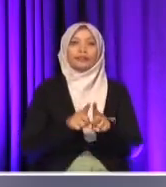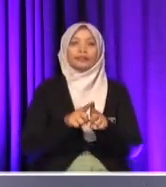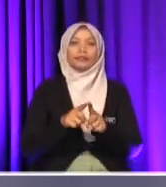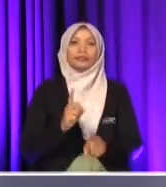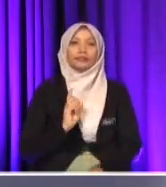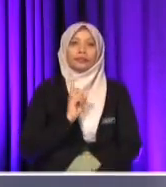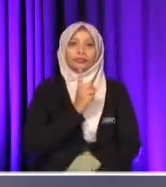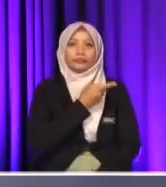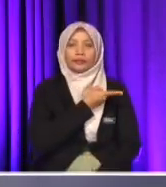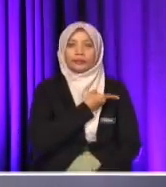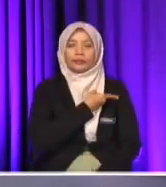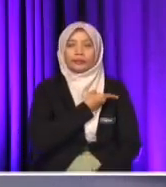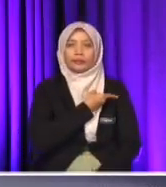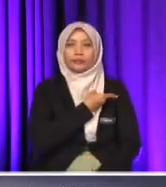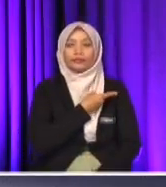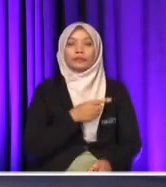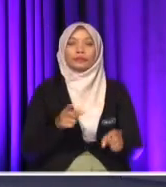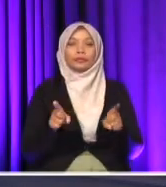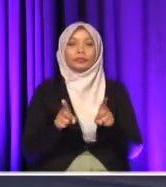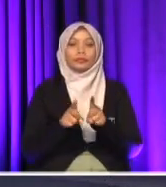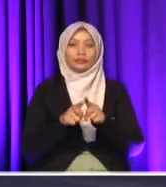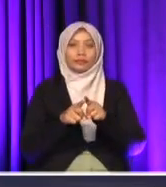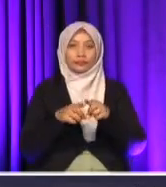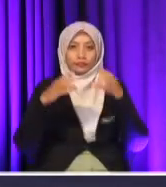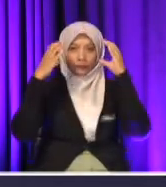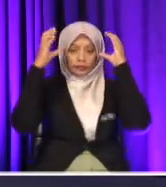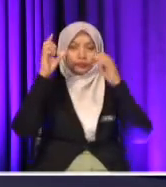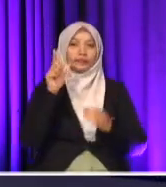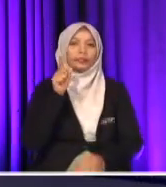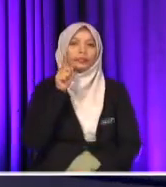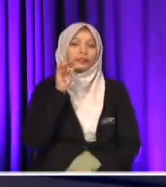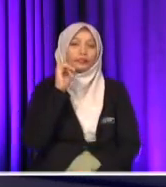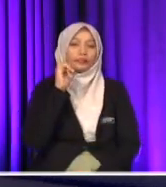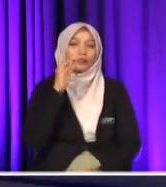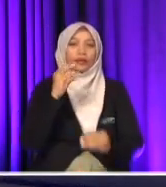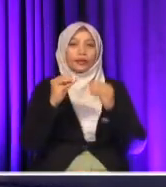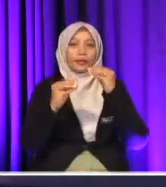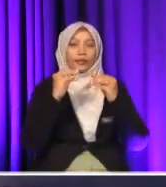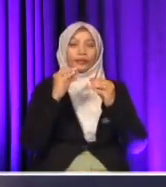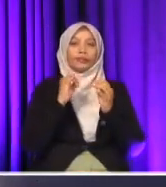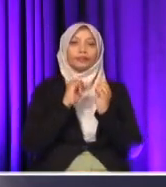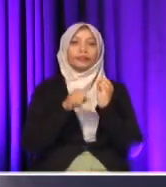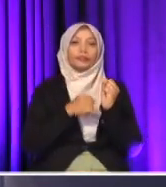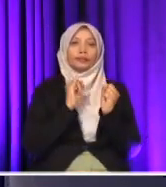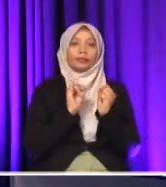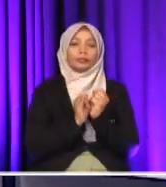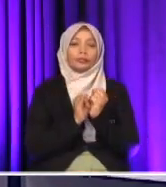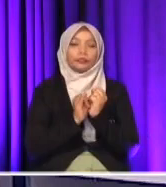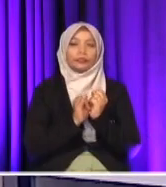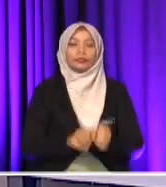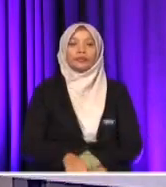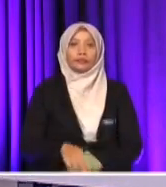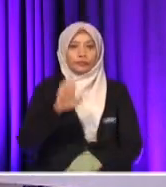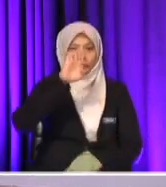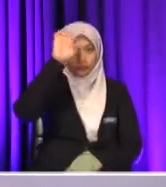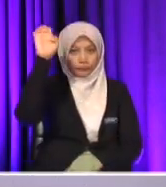hari ini. Ditemani oleh Cikgu Laili. Hari ini kita belajar tentang pengajian kejuruteraan elektrik dan juga elektronik pada